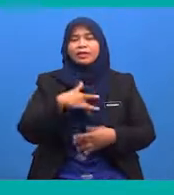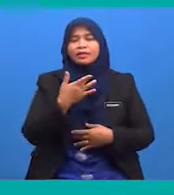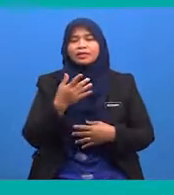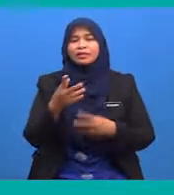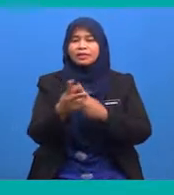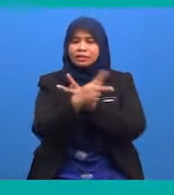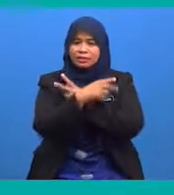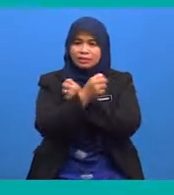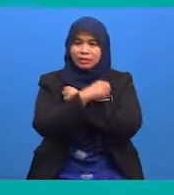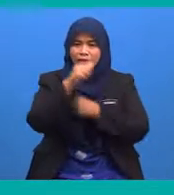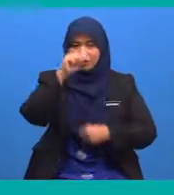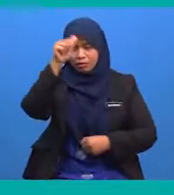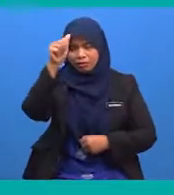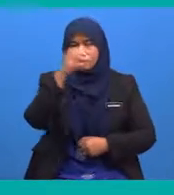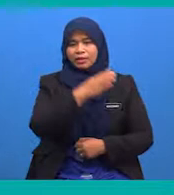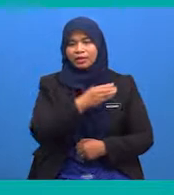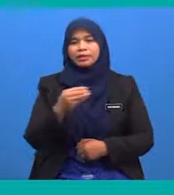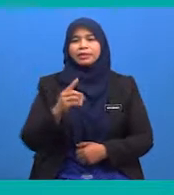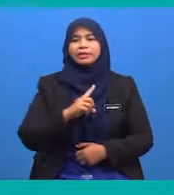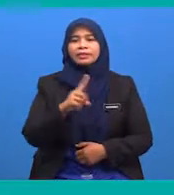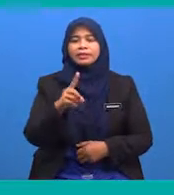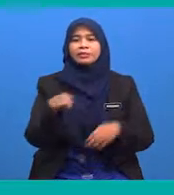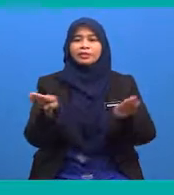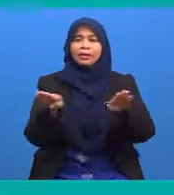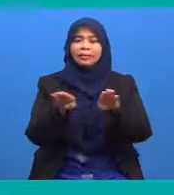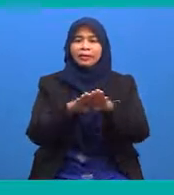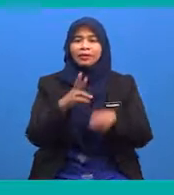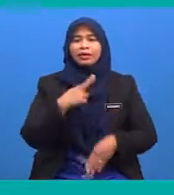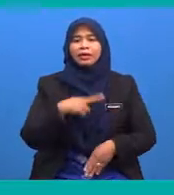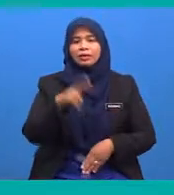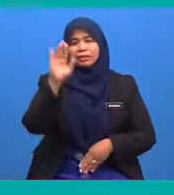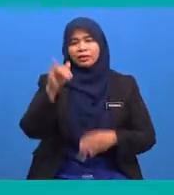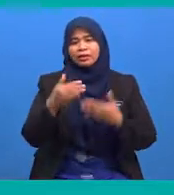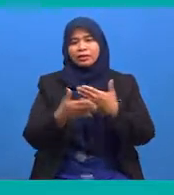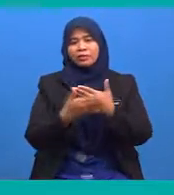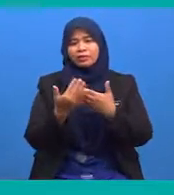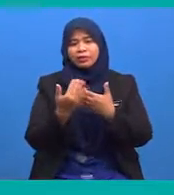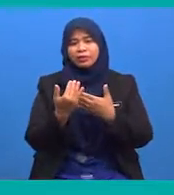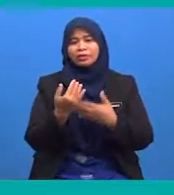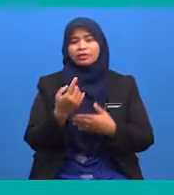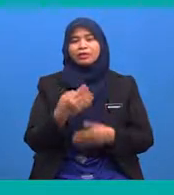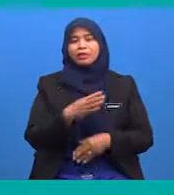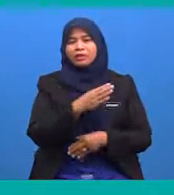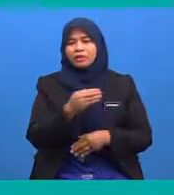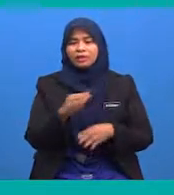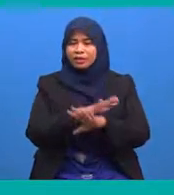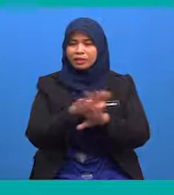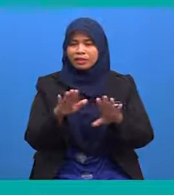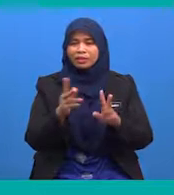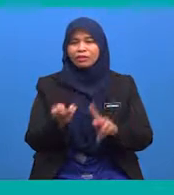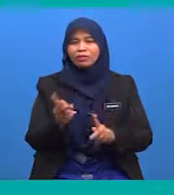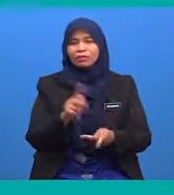kasih sayang Allah dan Islam sebagai agama yang mudah untuk dilaksanakan serta tidak